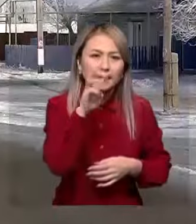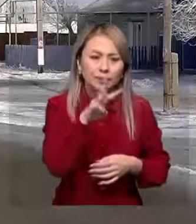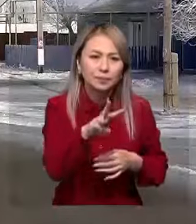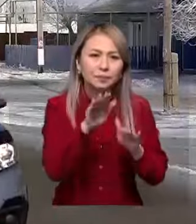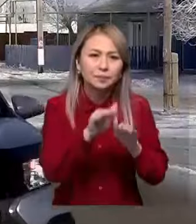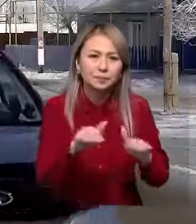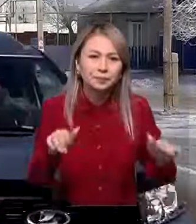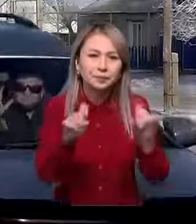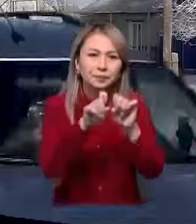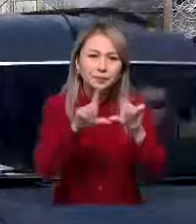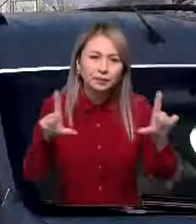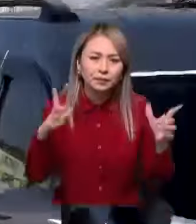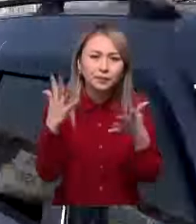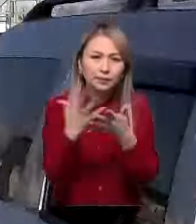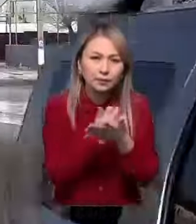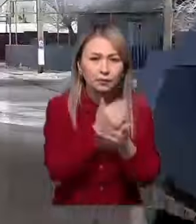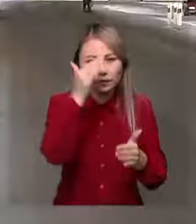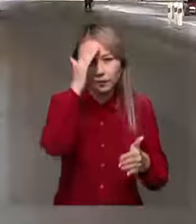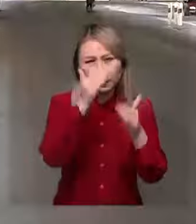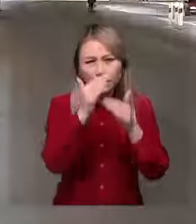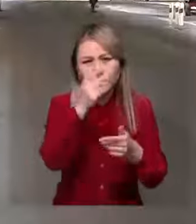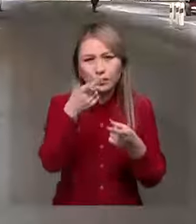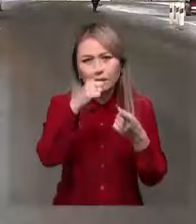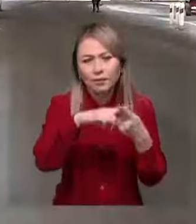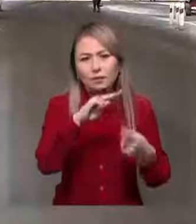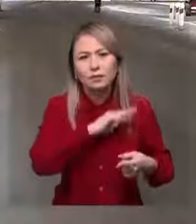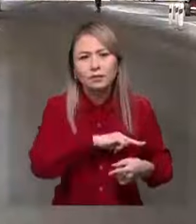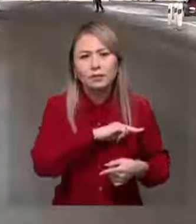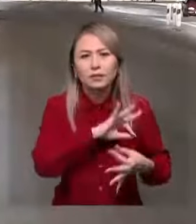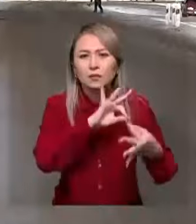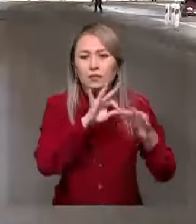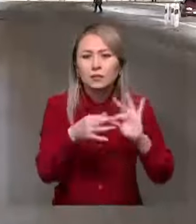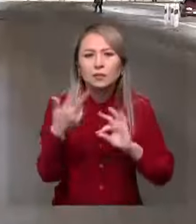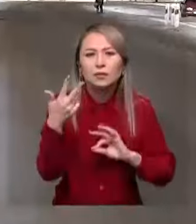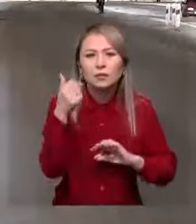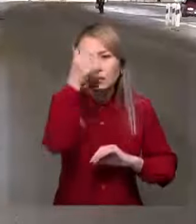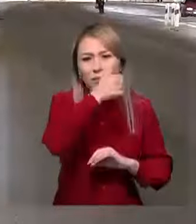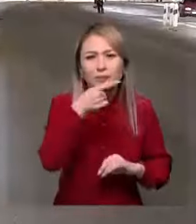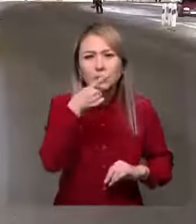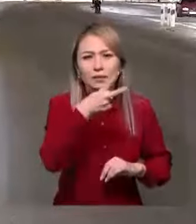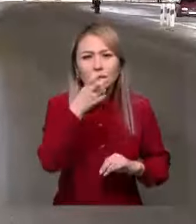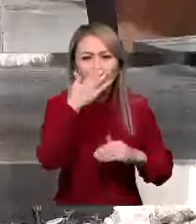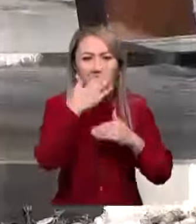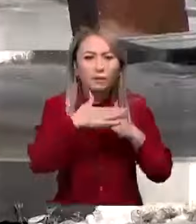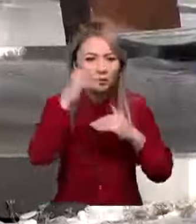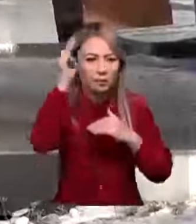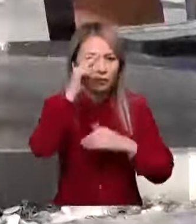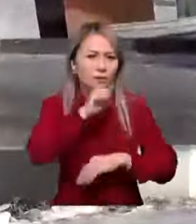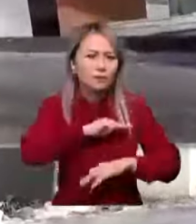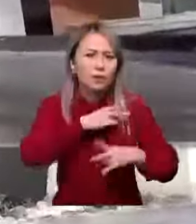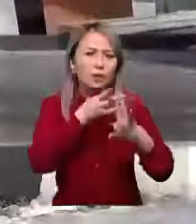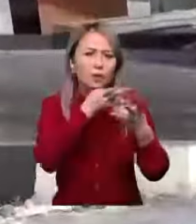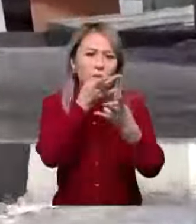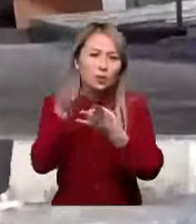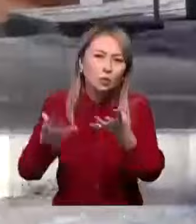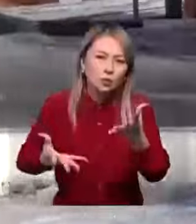ауданындағы балабақшалар мен мектептерде анықталды. Коррупцияға қарсы қызмет өкілдерінің айтуынша, 3 жылда 1200-ге жуық білім саласының